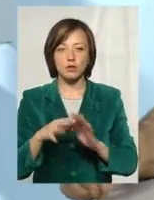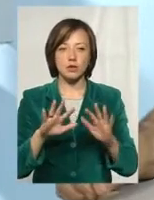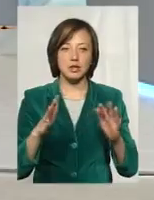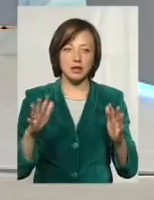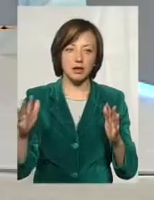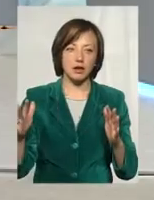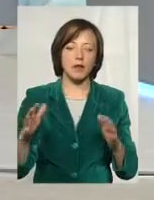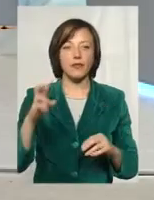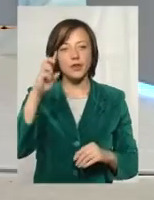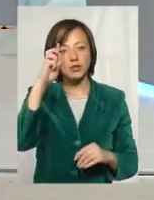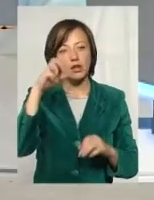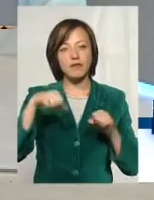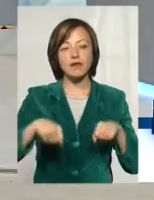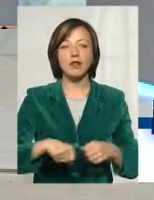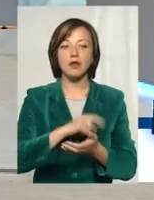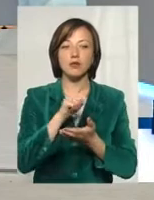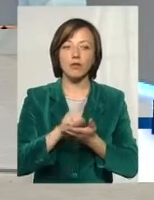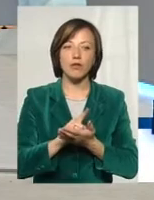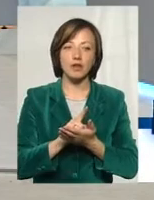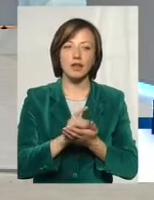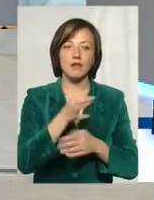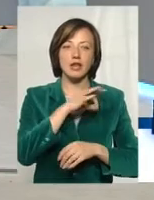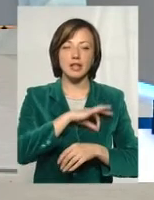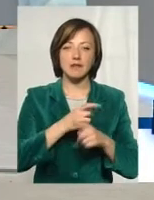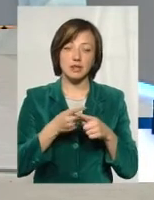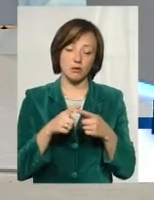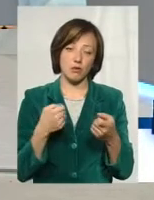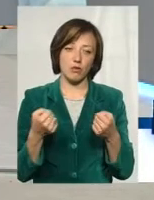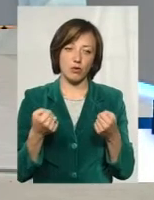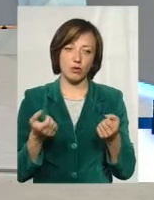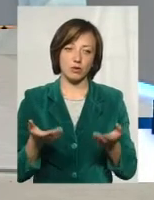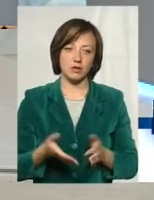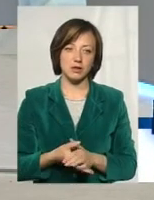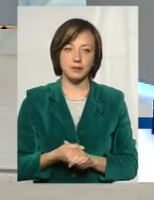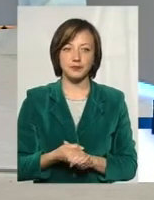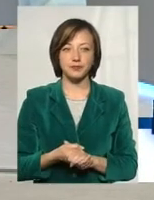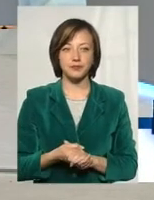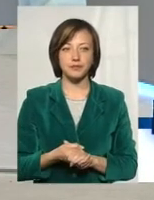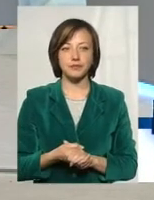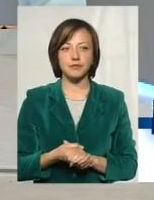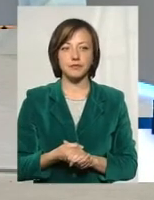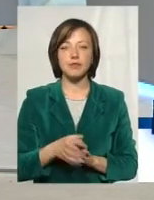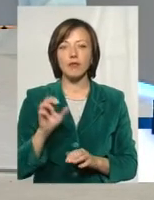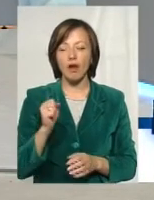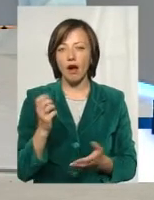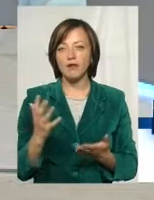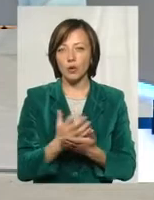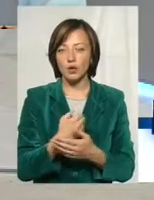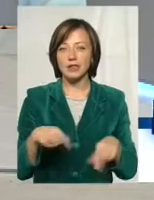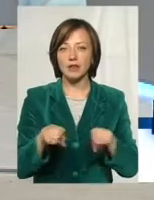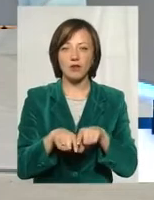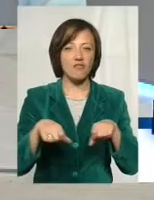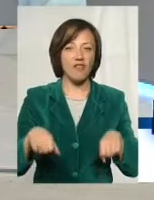далі. Державна влада повинна ефективно з цим боротися. А вона, влада,